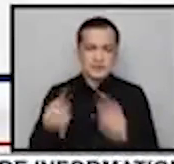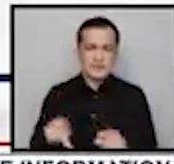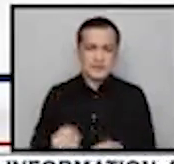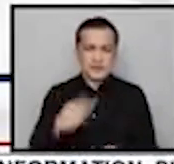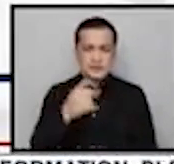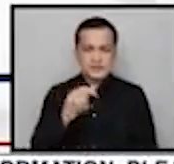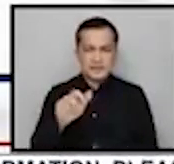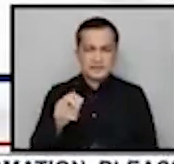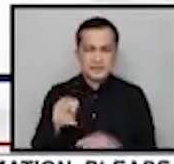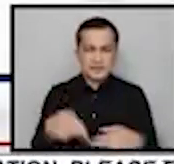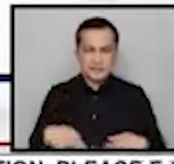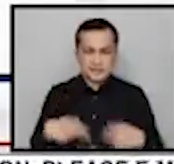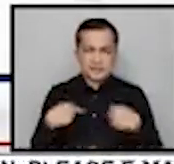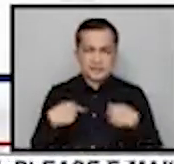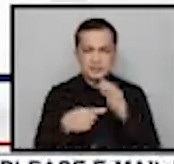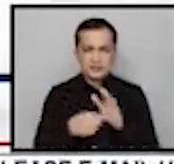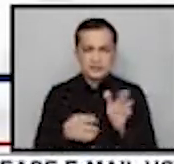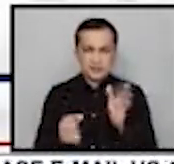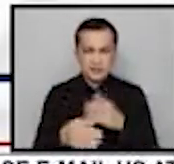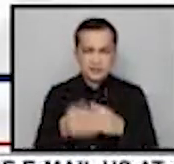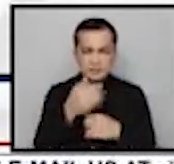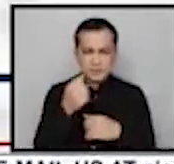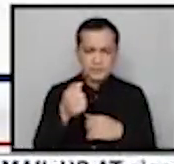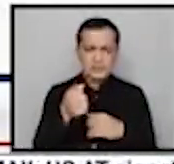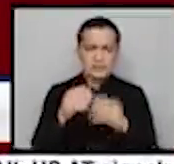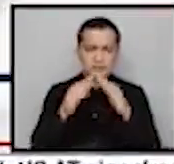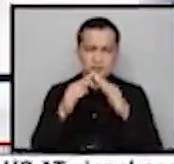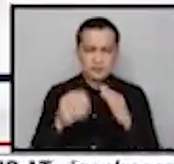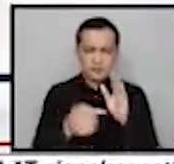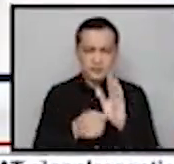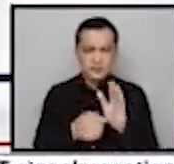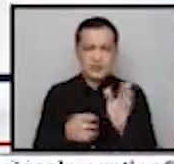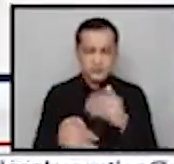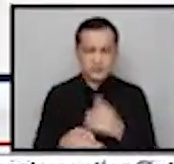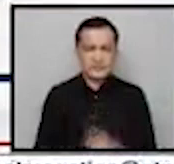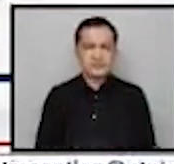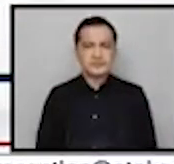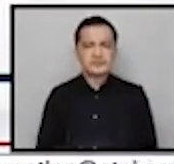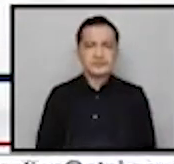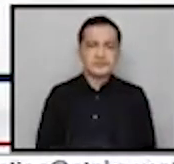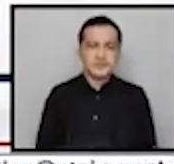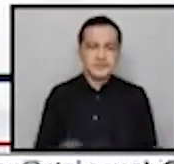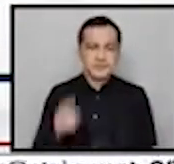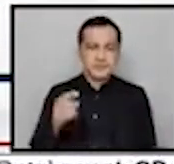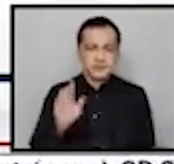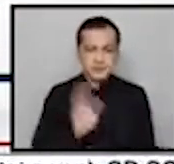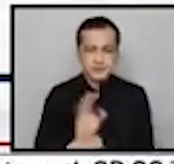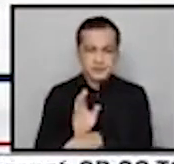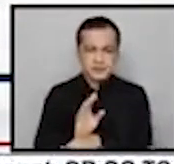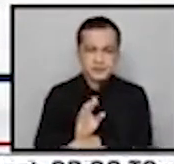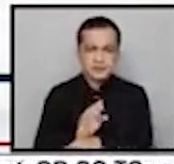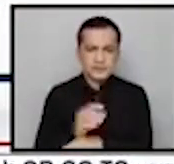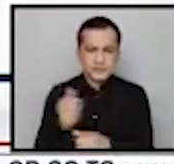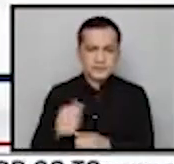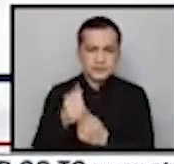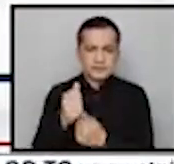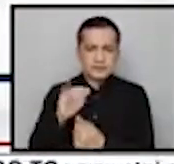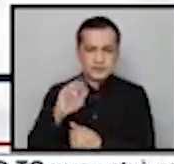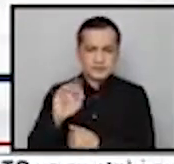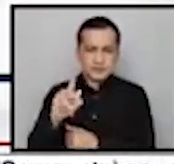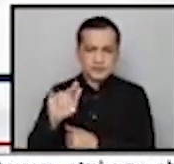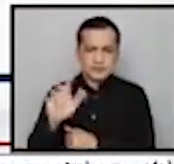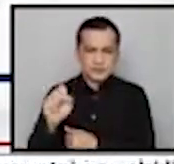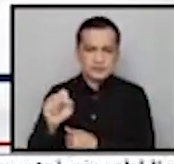Residences Showroom sa Best Residential Show Home at iba pa. Sa cinema category naman, ang mga awardee ay sina Jeric